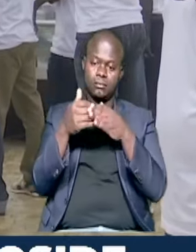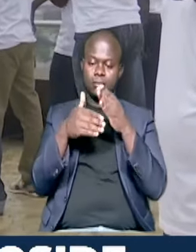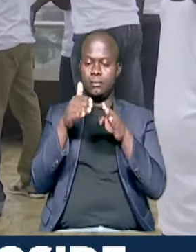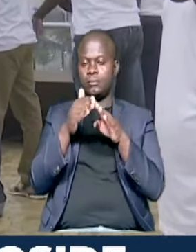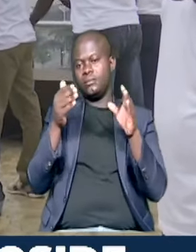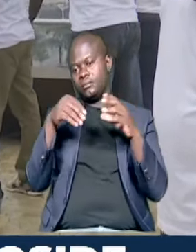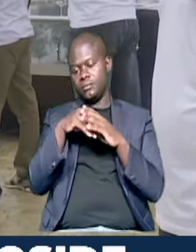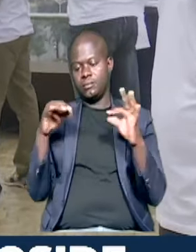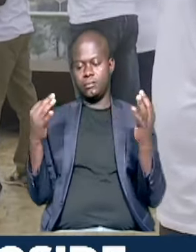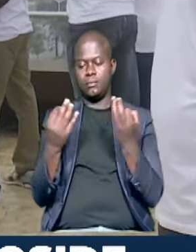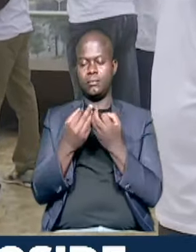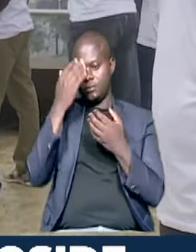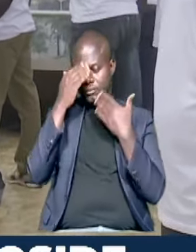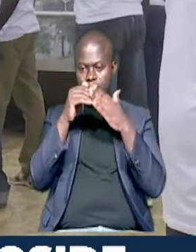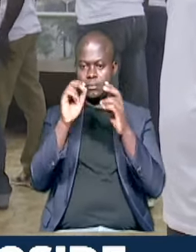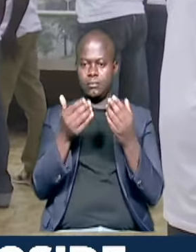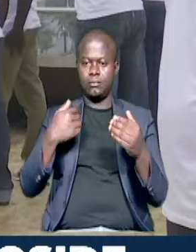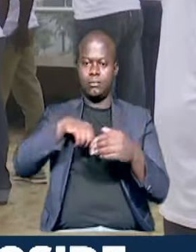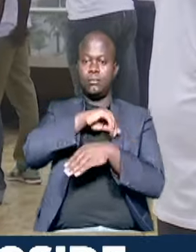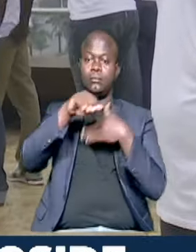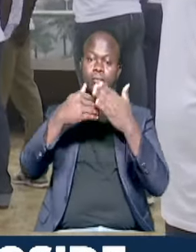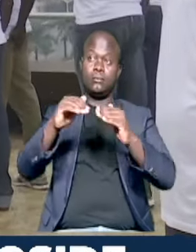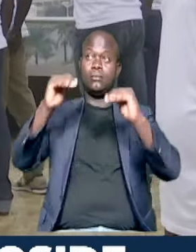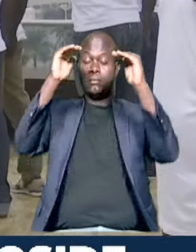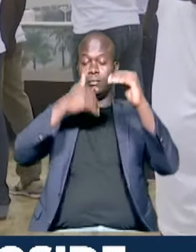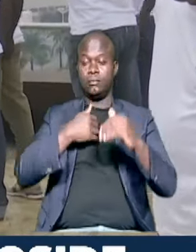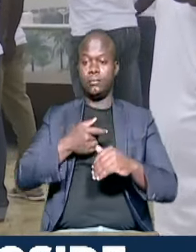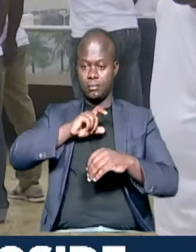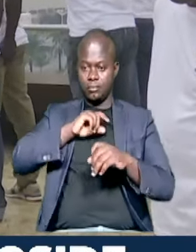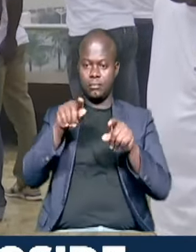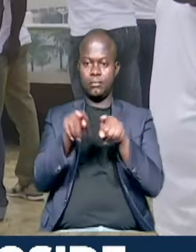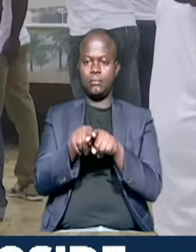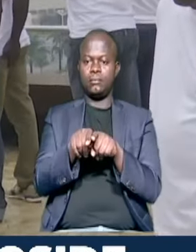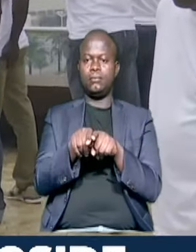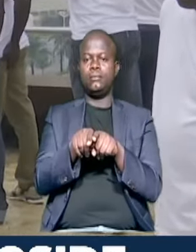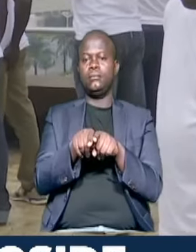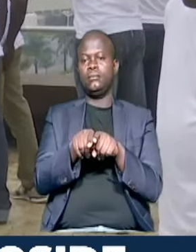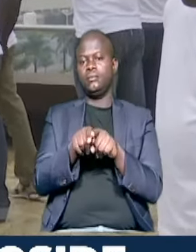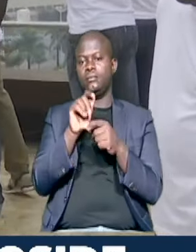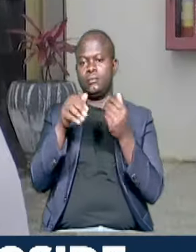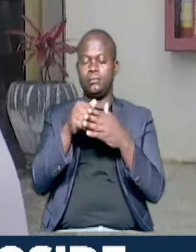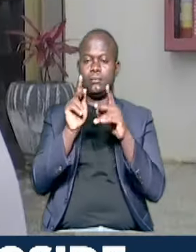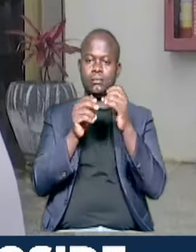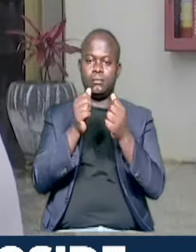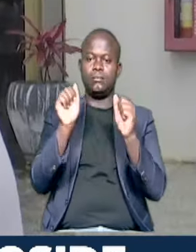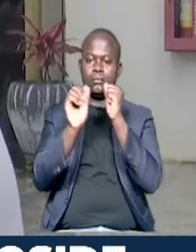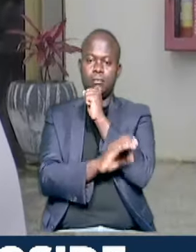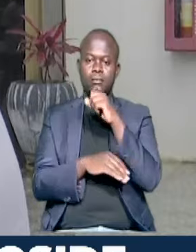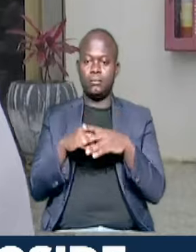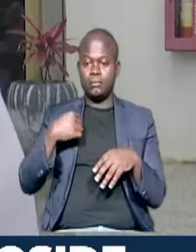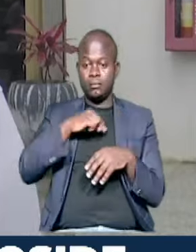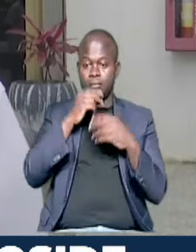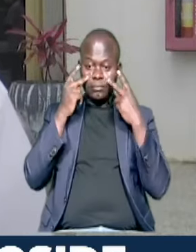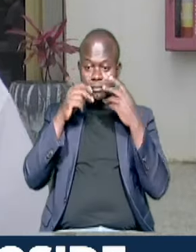haba ari mu miryango, kugira ngo abana bacu bazakure bafite ubutwari nk'ubwo ababohoye igihugu. Twajya tubonamo